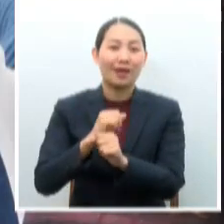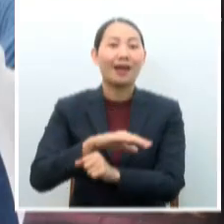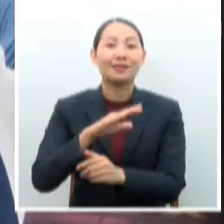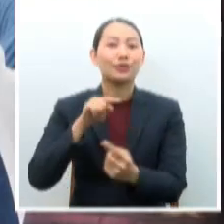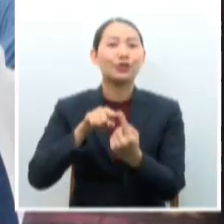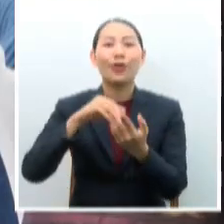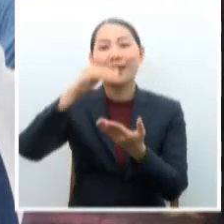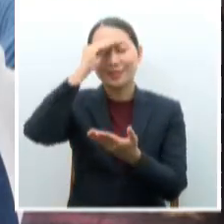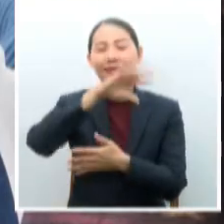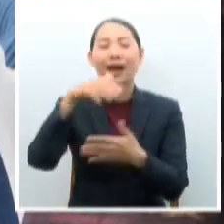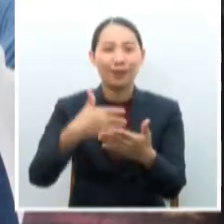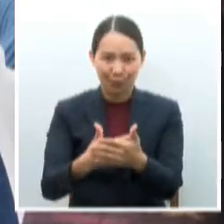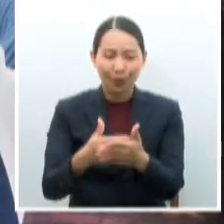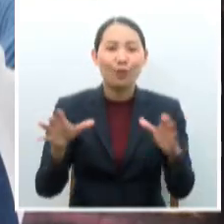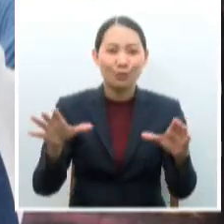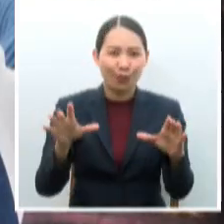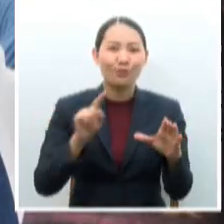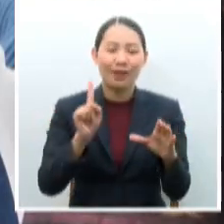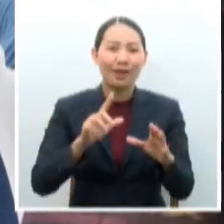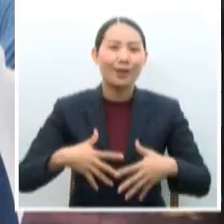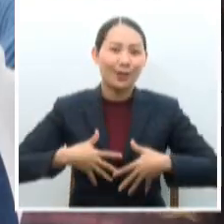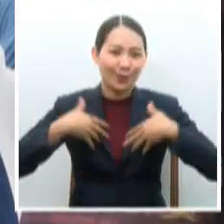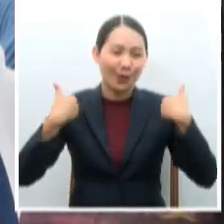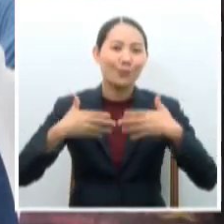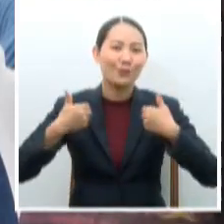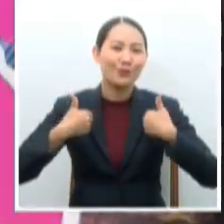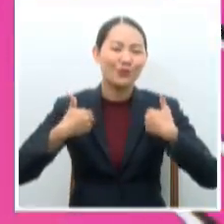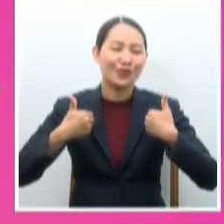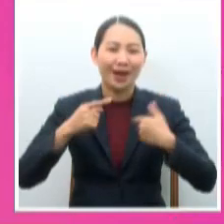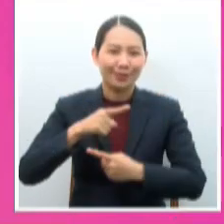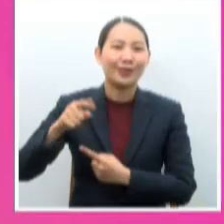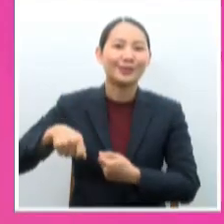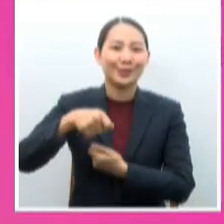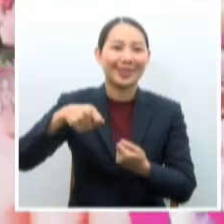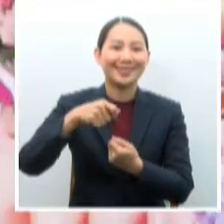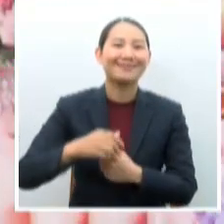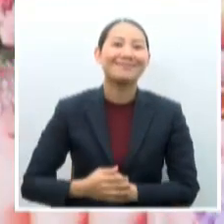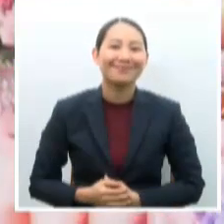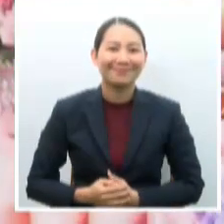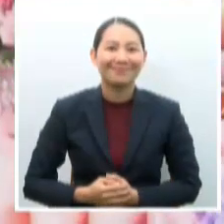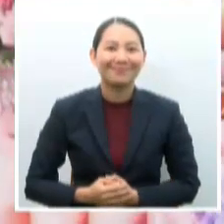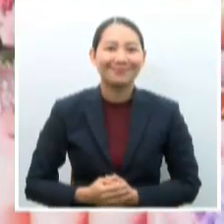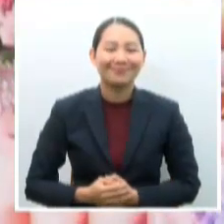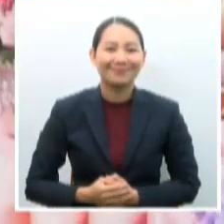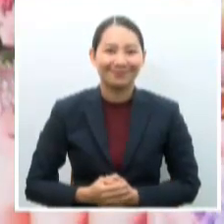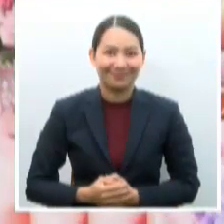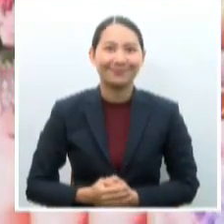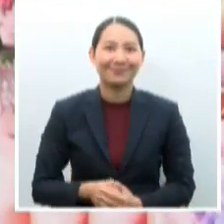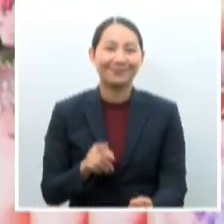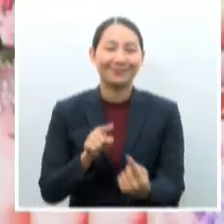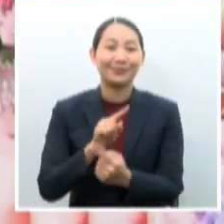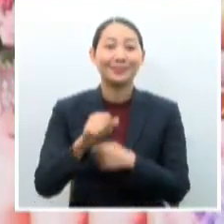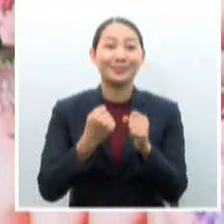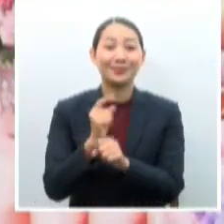ขในวันสงกรานต์มีสุขภาพแข็งแรงแล้วก็ขอให้สนุกในวันสงกรานต์นะคะ ครับเนื่องในวาระดีถีปีใหม่ไทยนะ